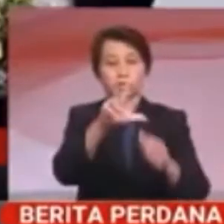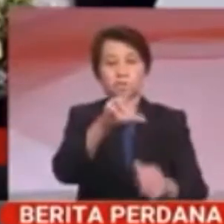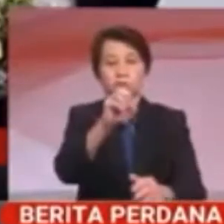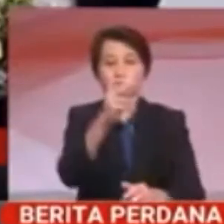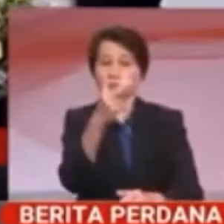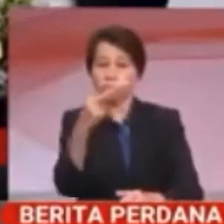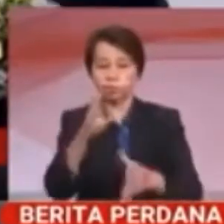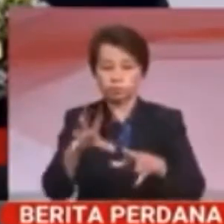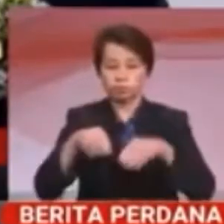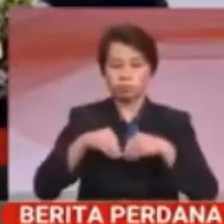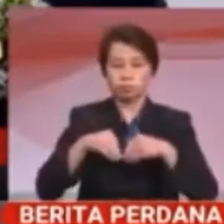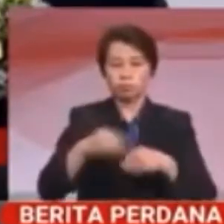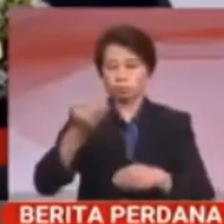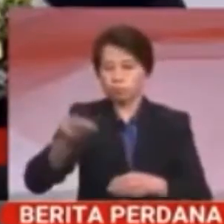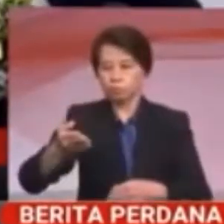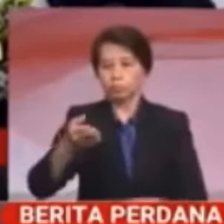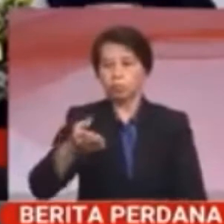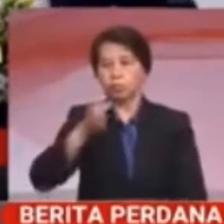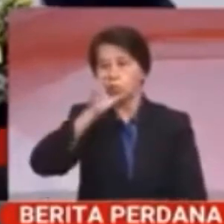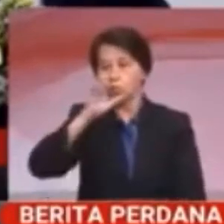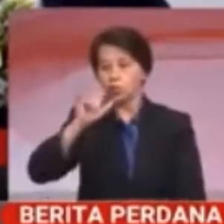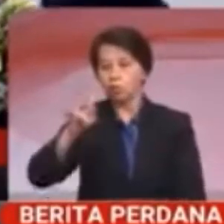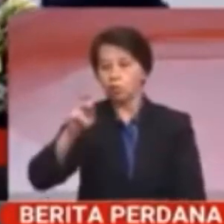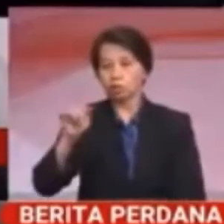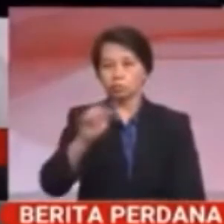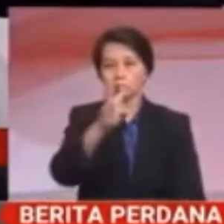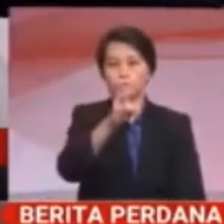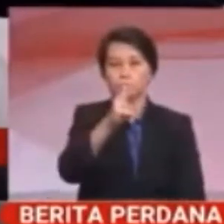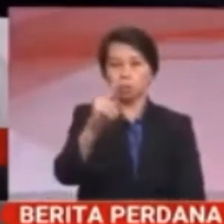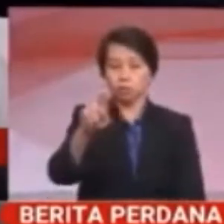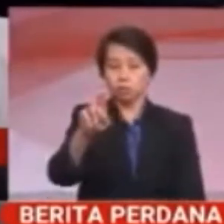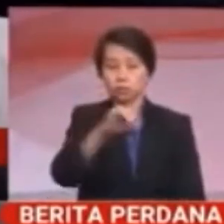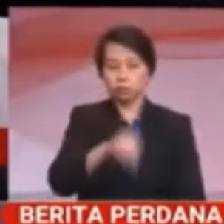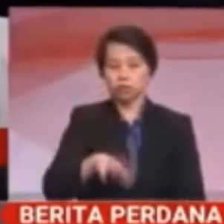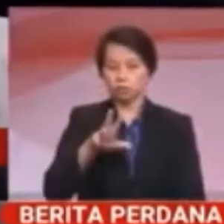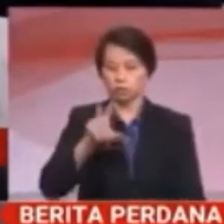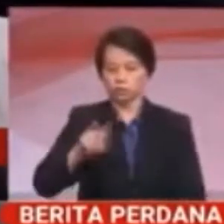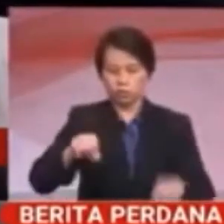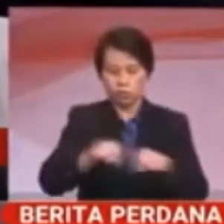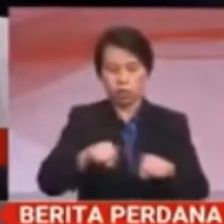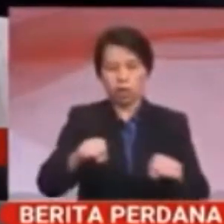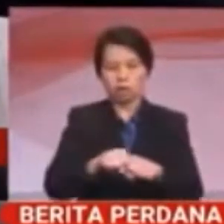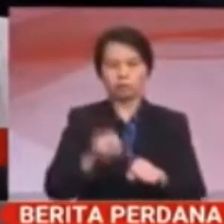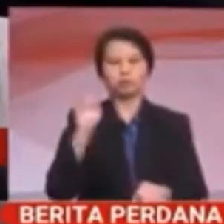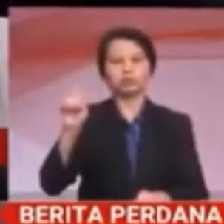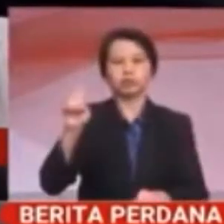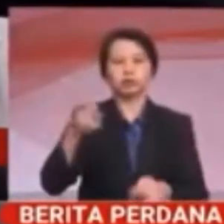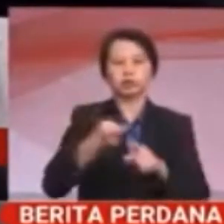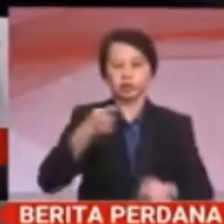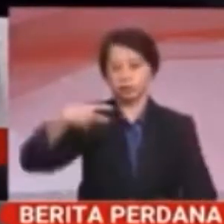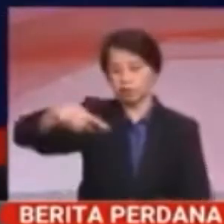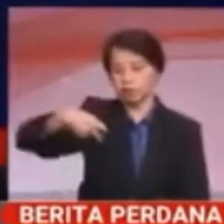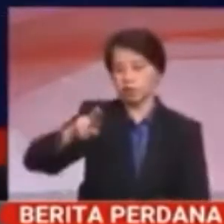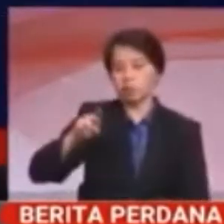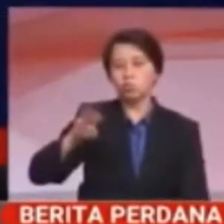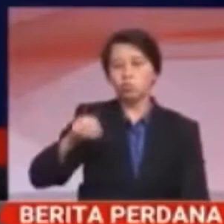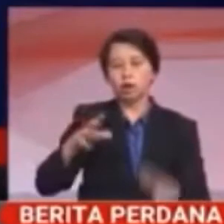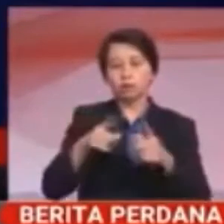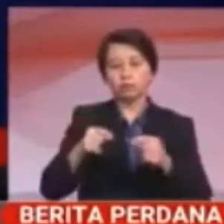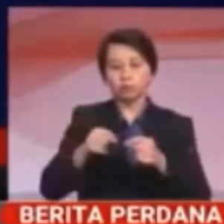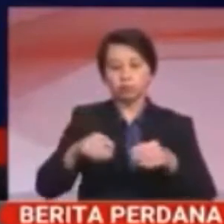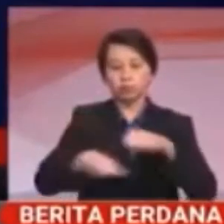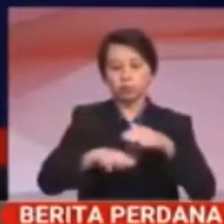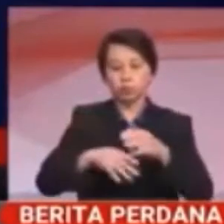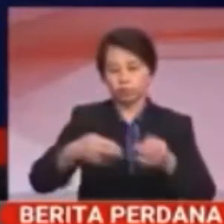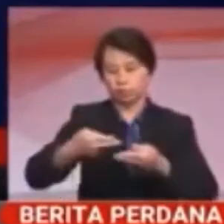,000. Produk minuman Yakub bernilai RM6,000 dan 52 pasang kasut terpakai daripada Puma, Jepun di bawah perjanjian